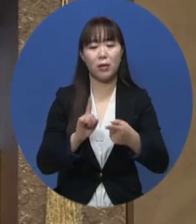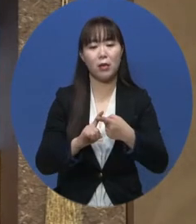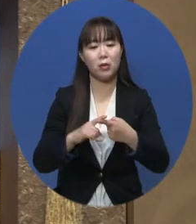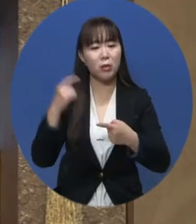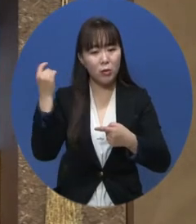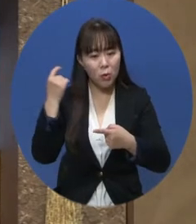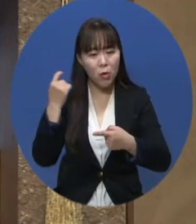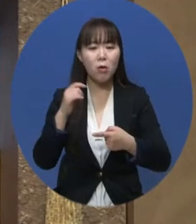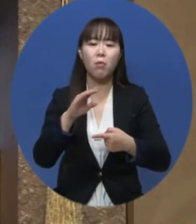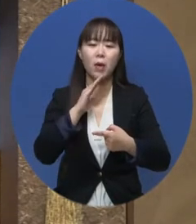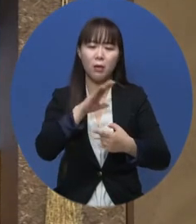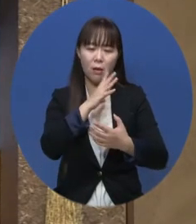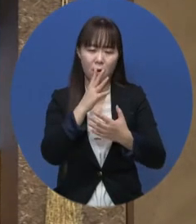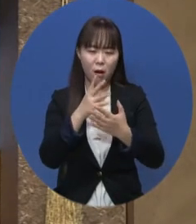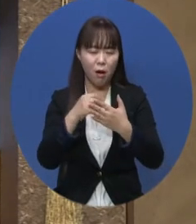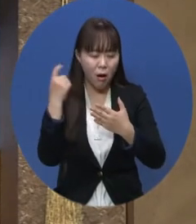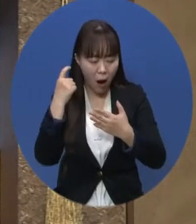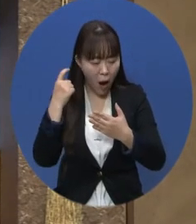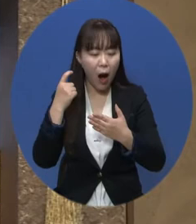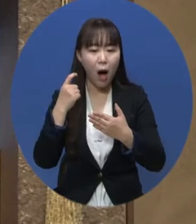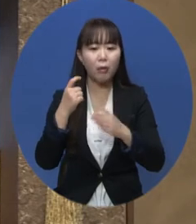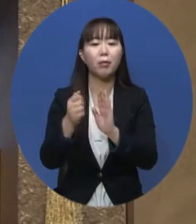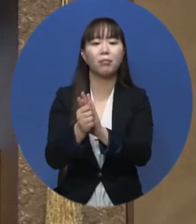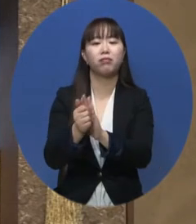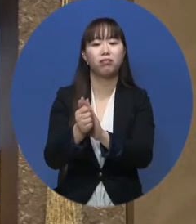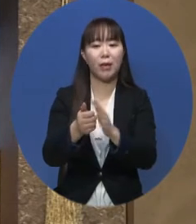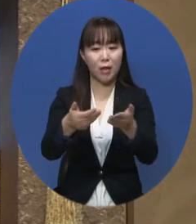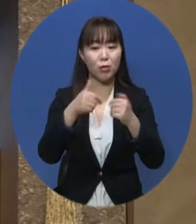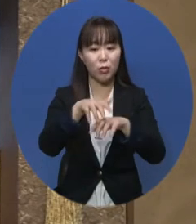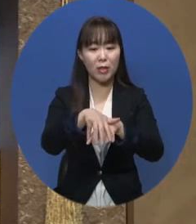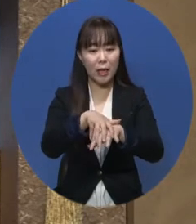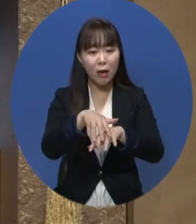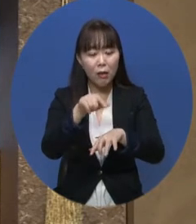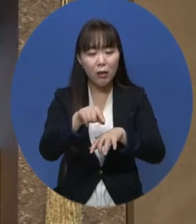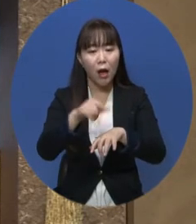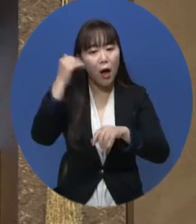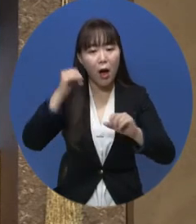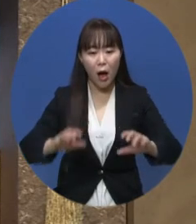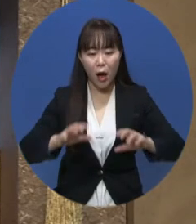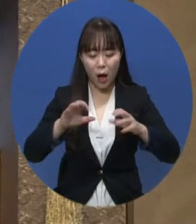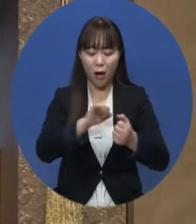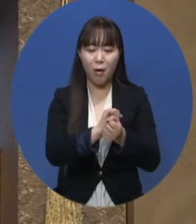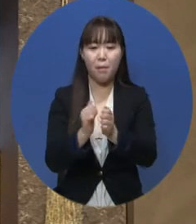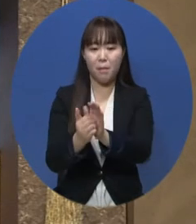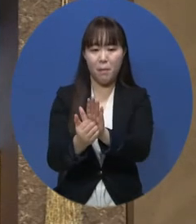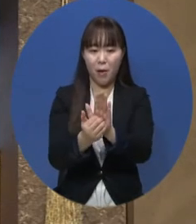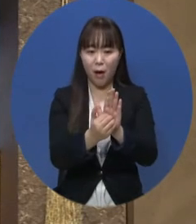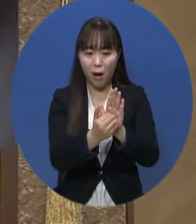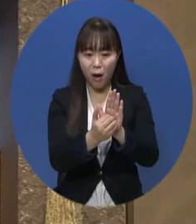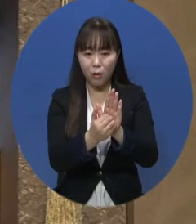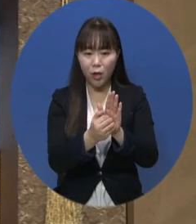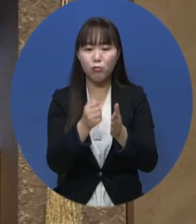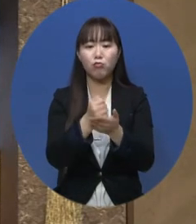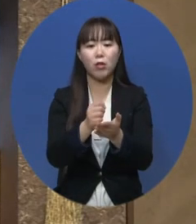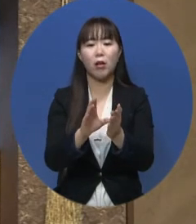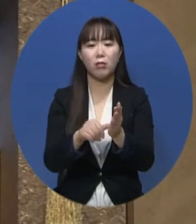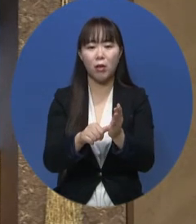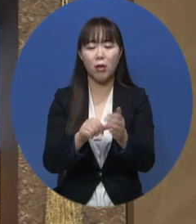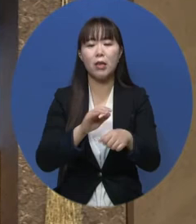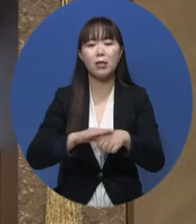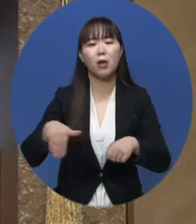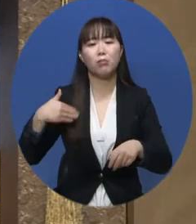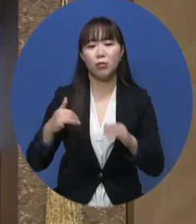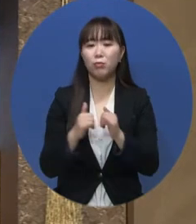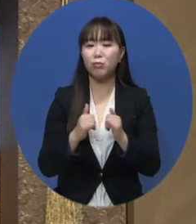것들을 정말 일사불란하게 지원해 주셨던 이런 체계들이 정말 K-방역이라고 주장할 때 잘